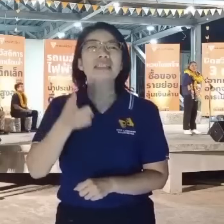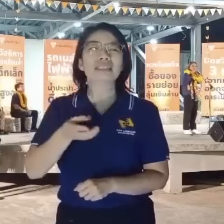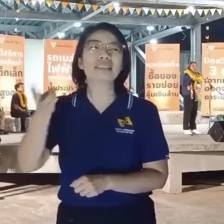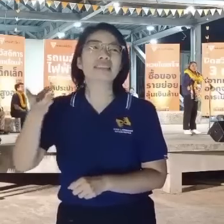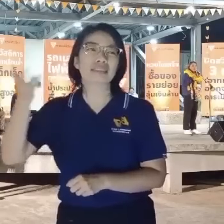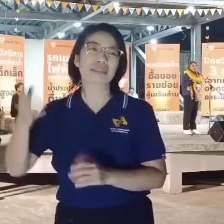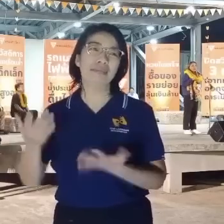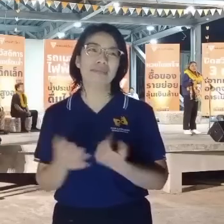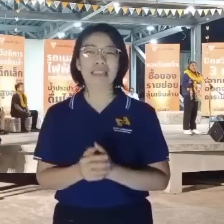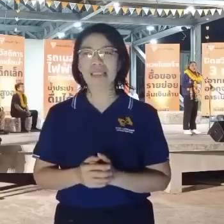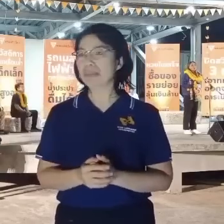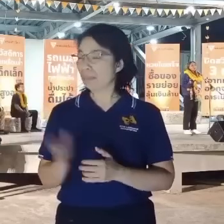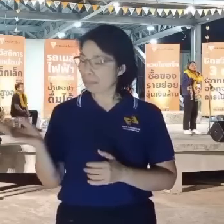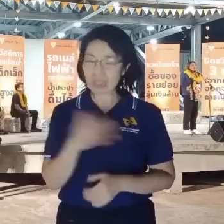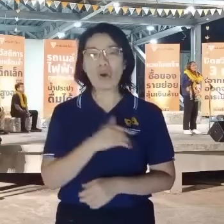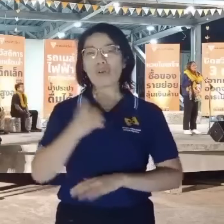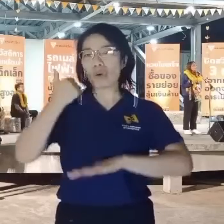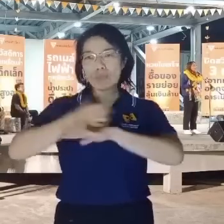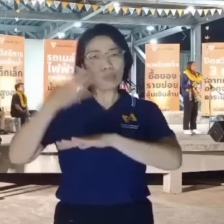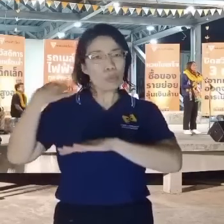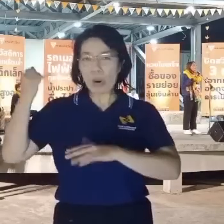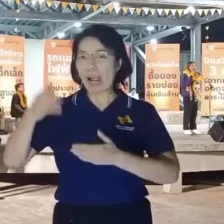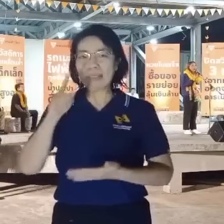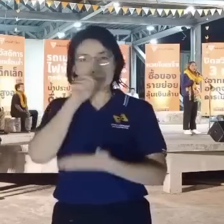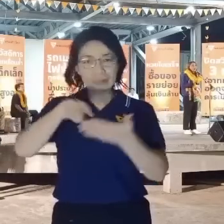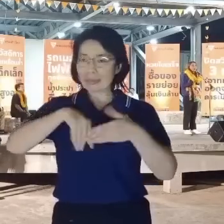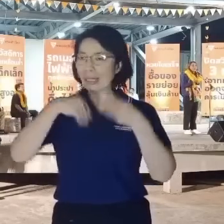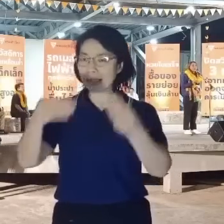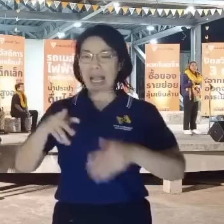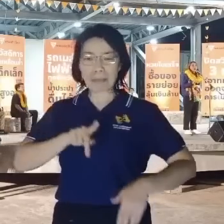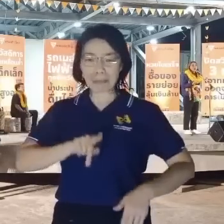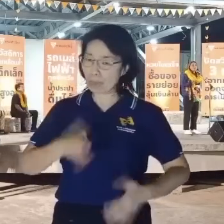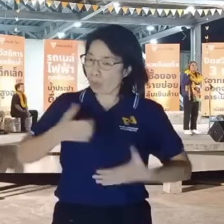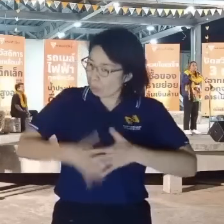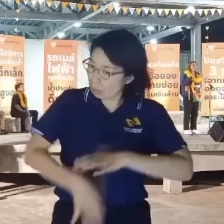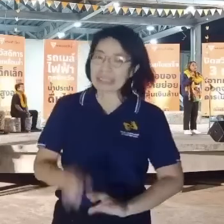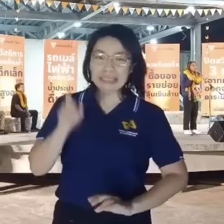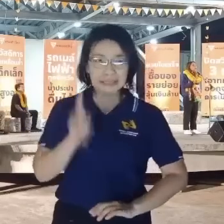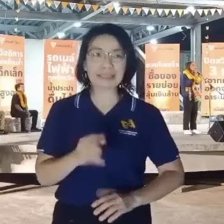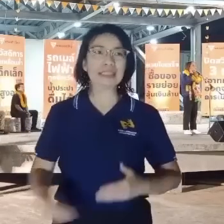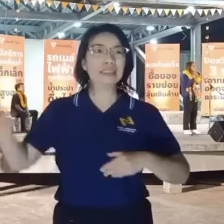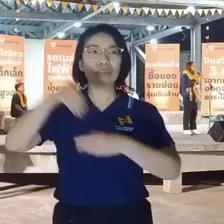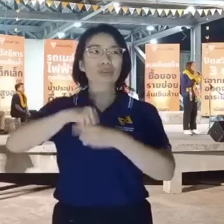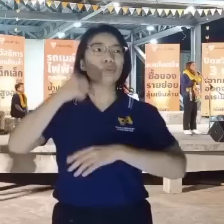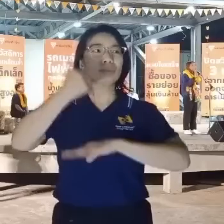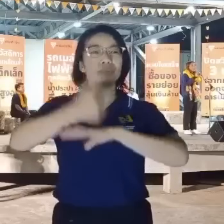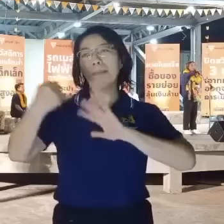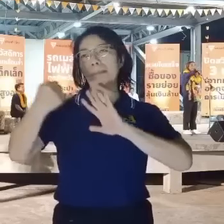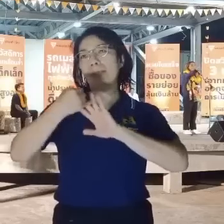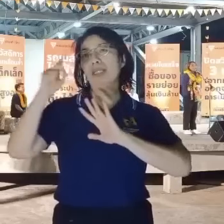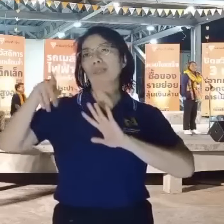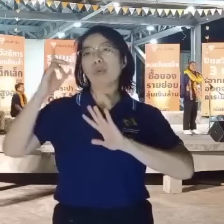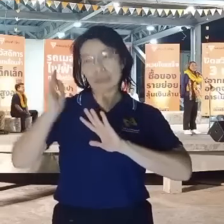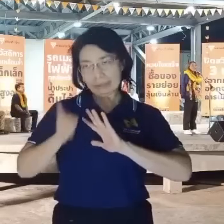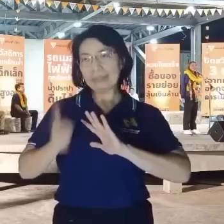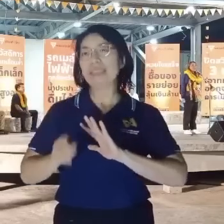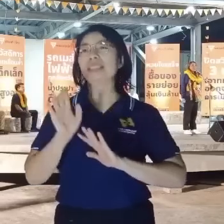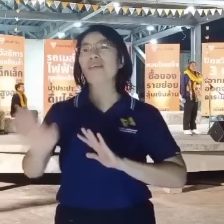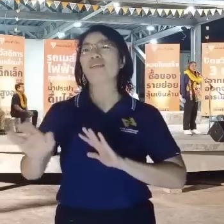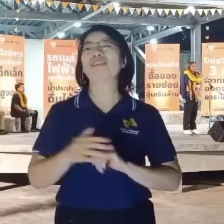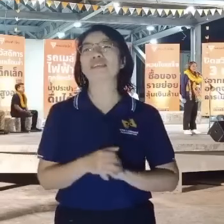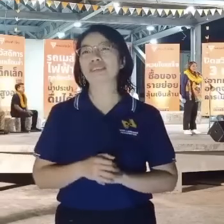าคนพิษโลกที่เลือกตั้งโดยคนพิษโลกเพื่อคนพิษโลกเท่านั้นใช่ไม่ใ